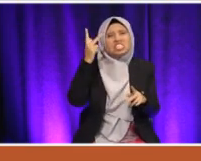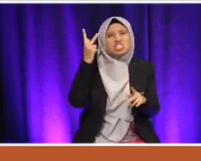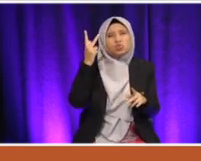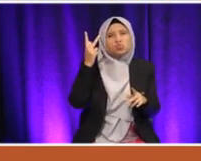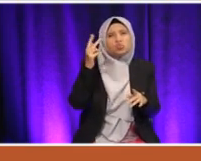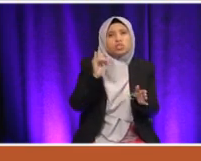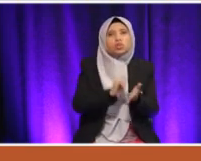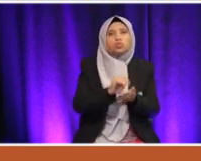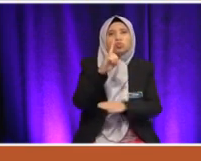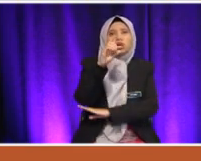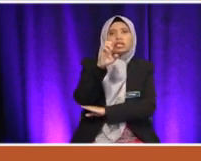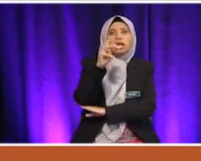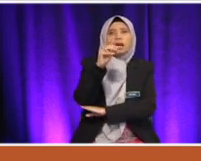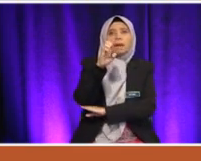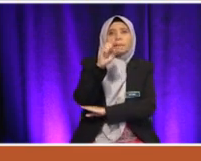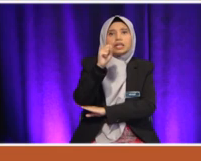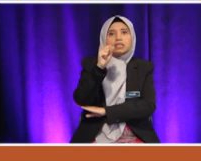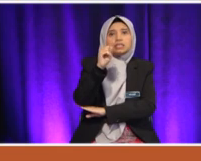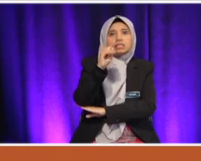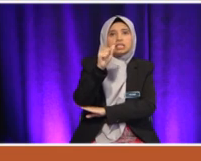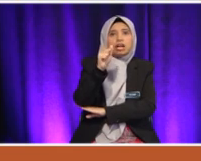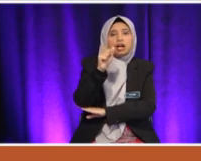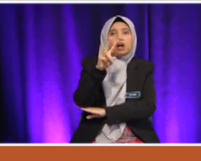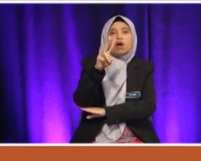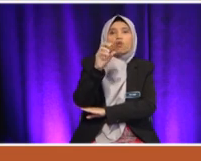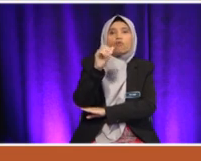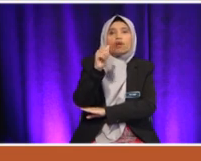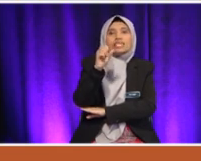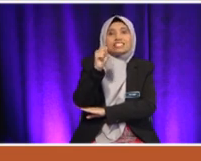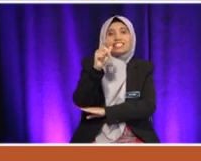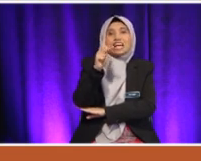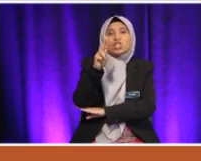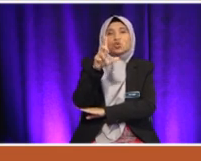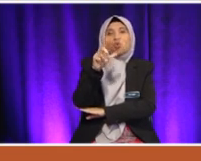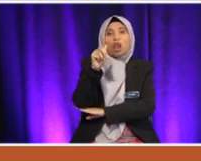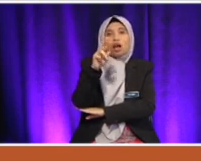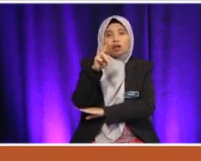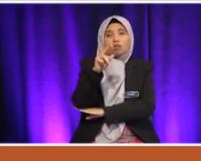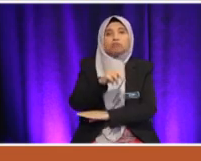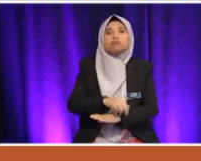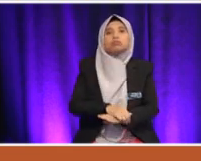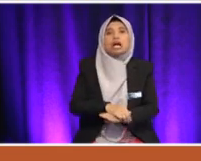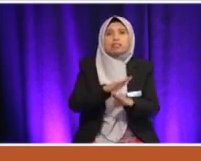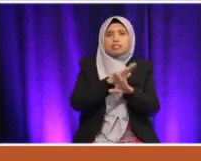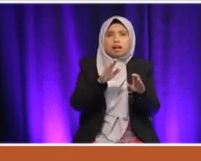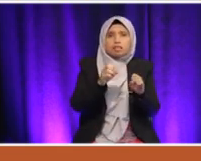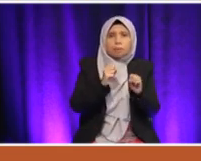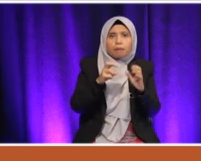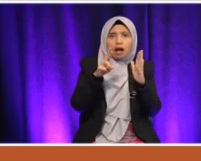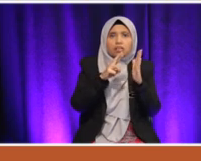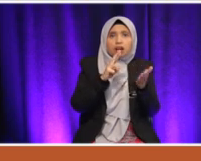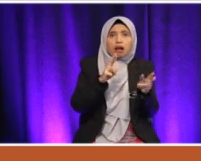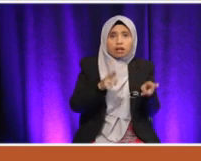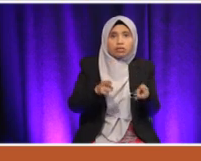itu adalah dia mengalami kemerosotan fungsi eksekutif yaitu tidak dapat merancang sesuatu